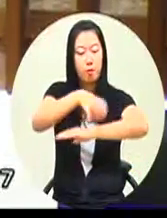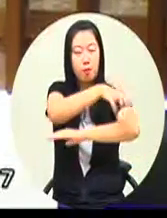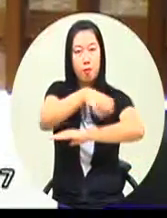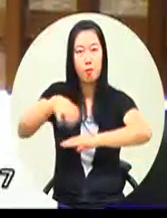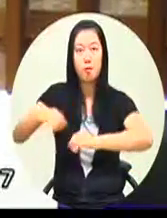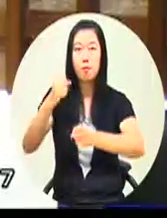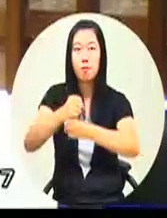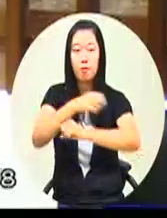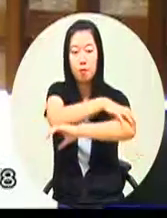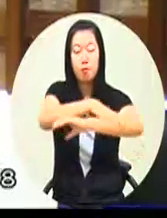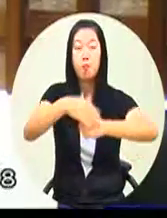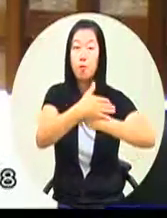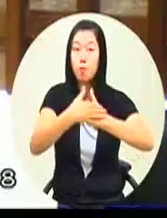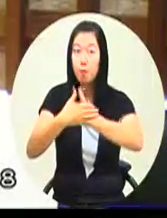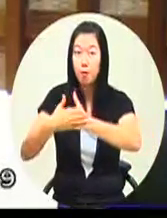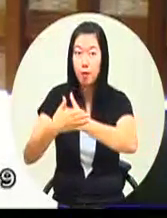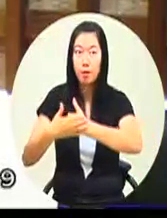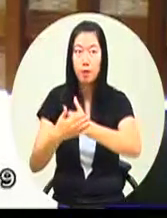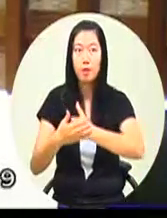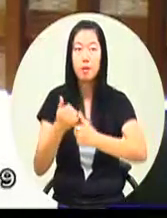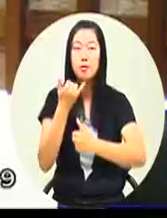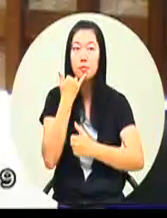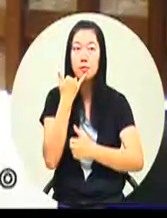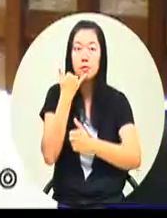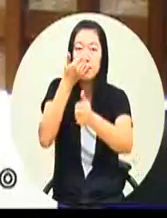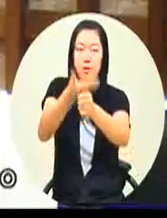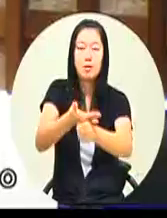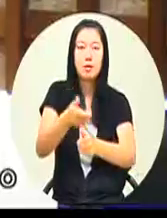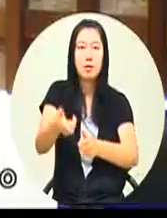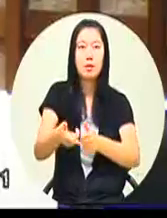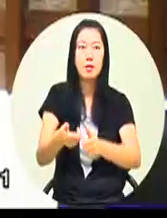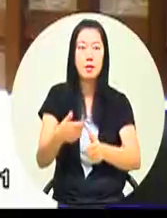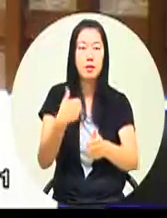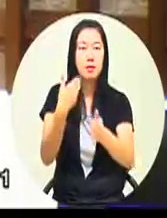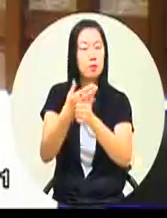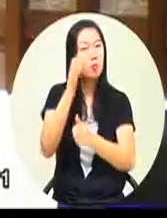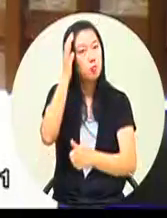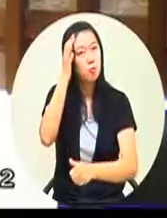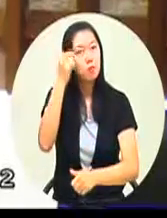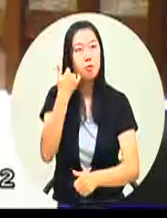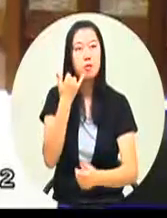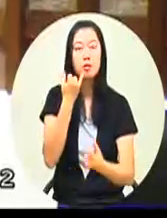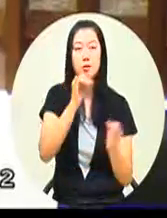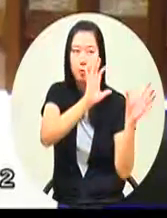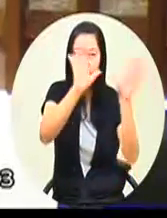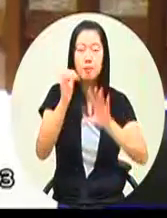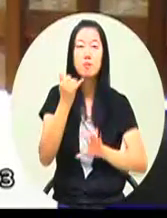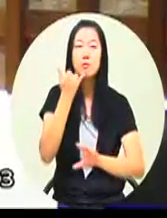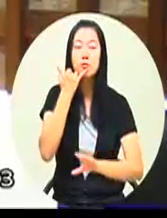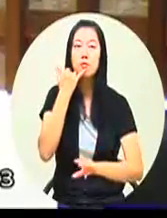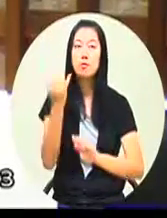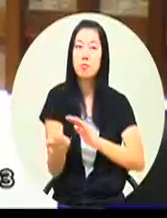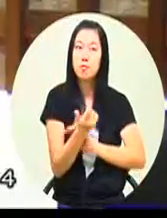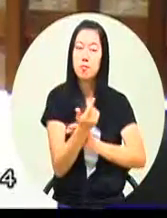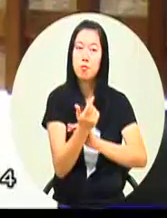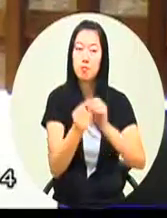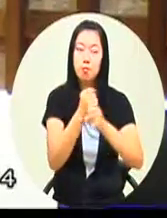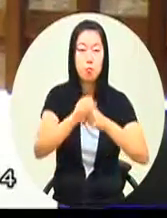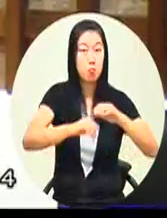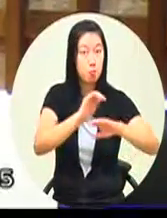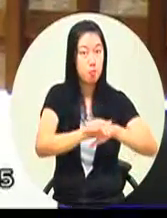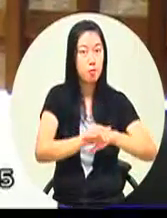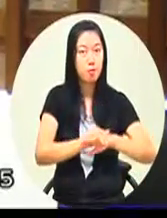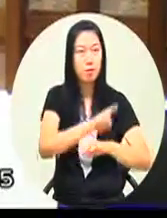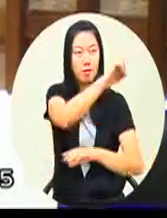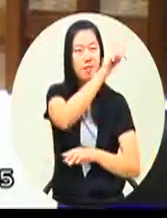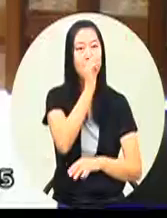乱荷花，啊，就成功按啊，鸡蛋的迄个安尼一档吼，东山河小港